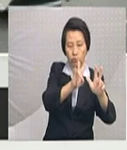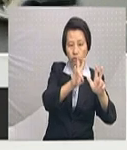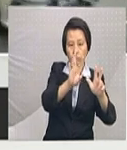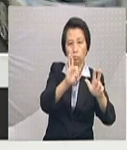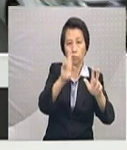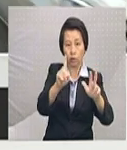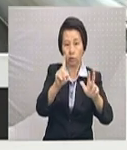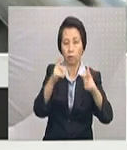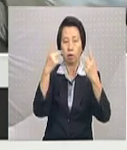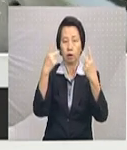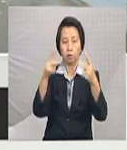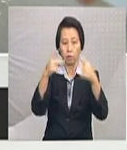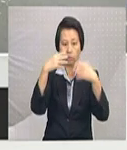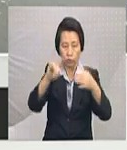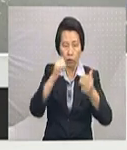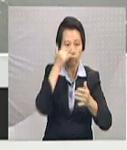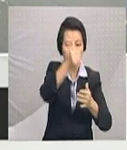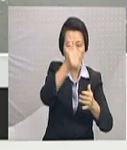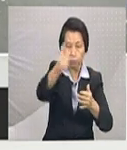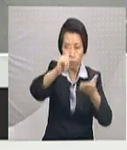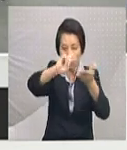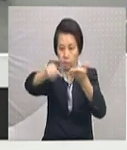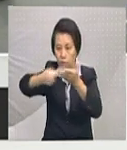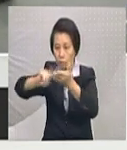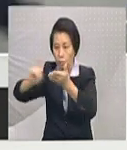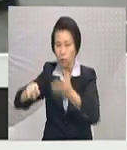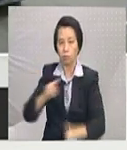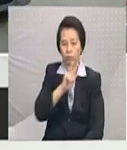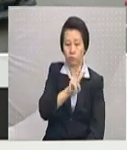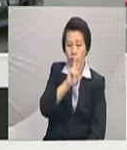3,791 premis telah pun diperiksa dan sebanyak